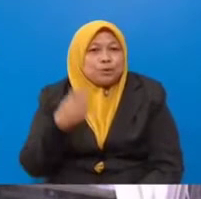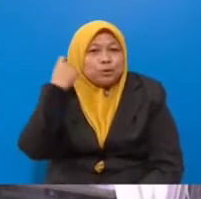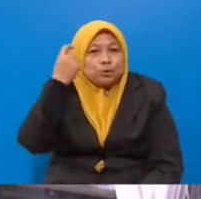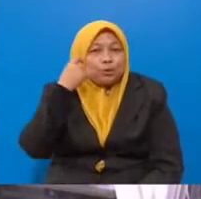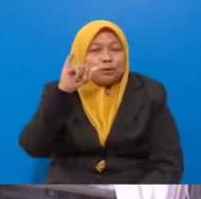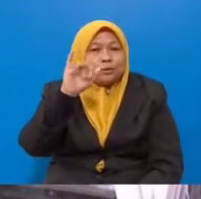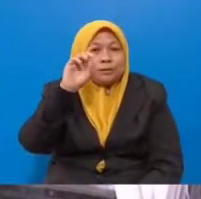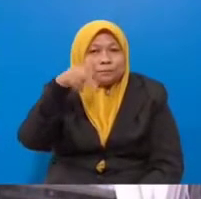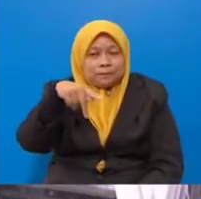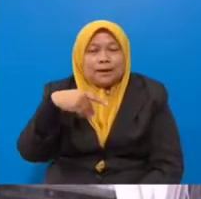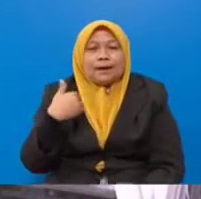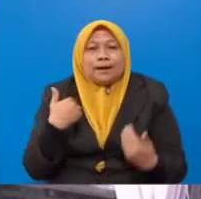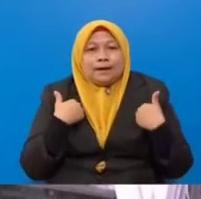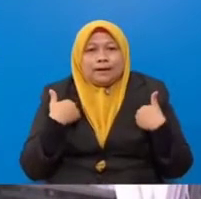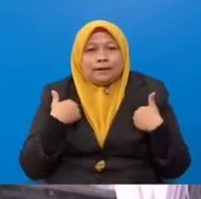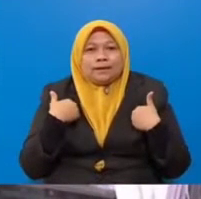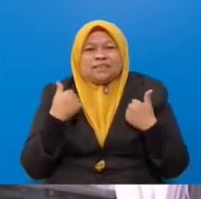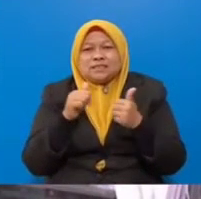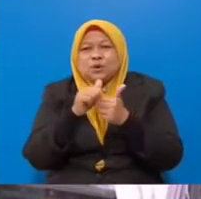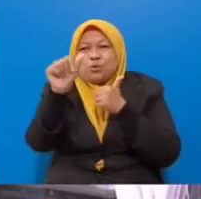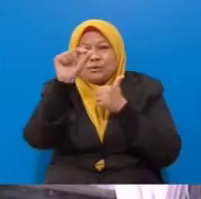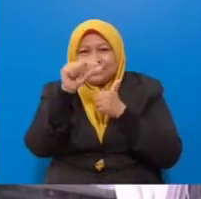betul-betul ada